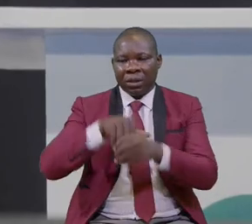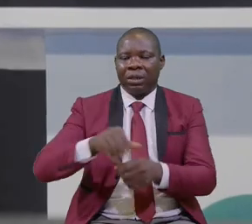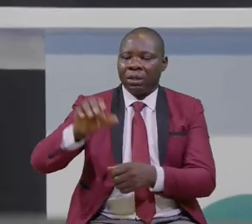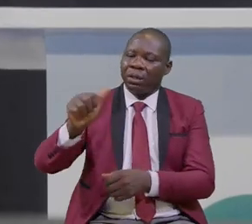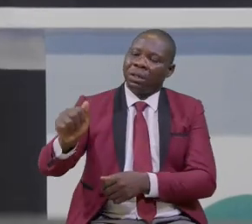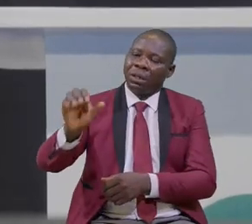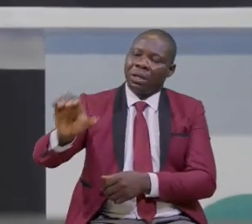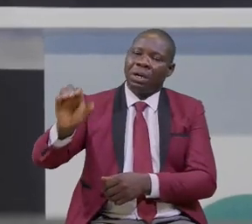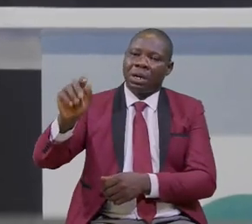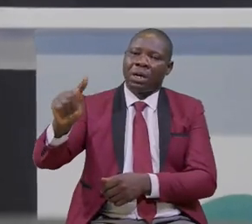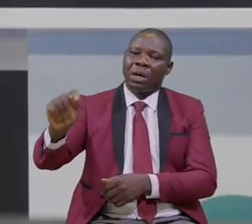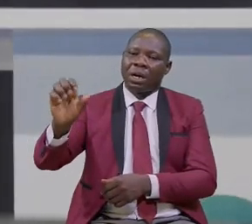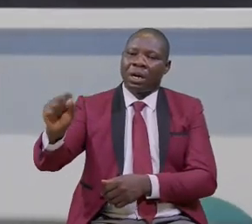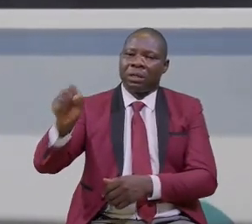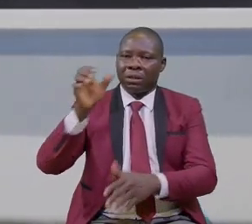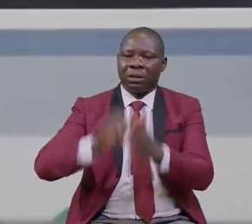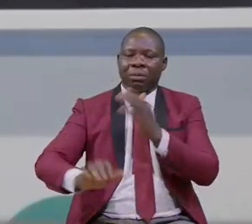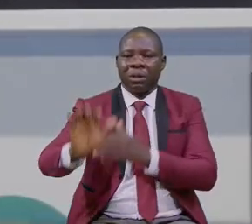Oui. Actes chapitre 5,